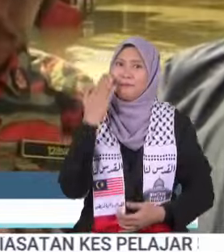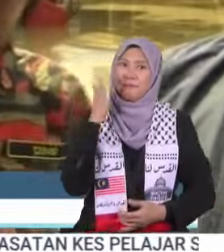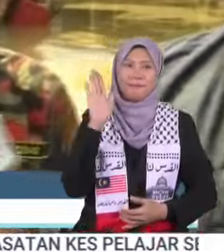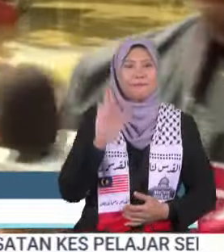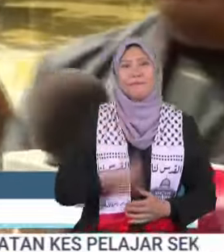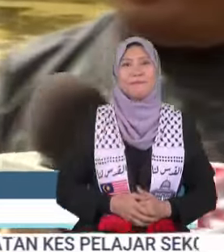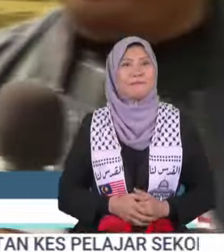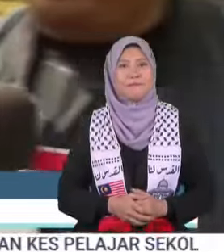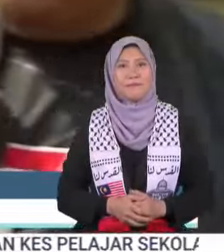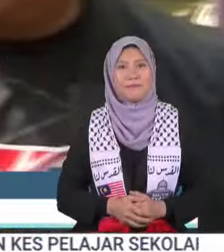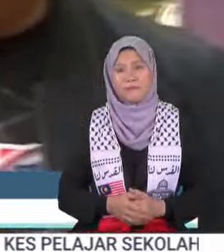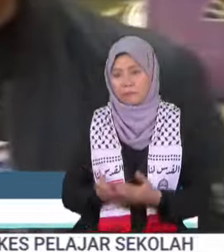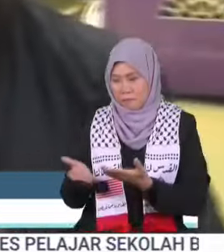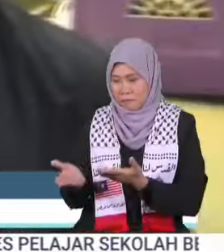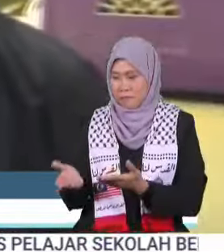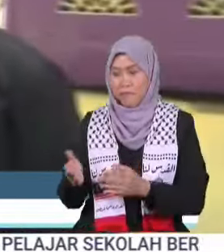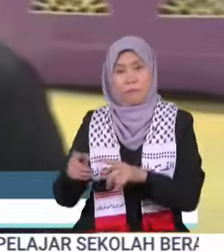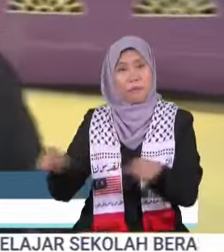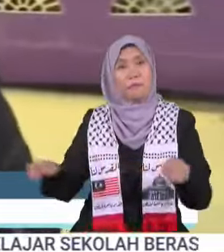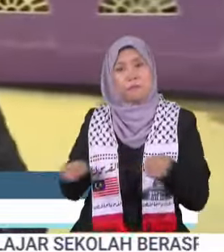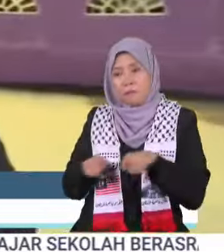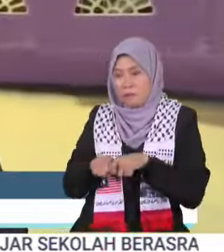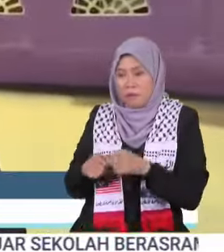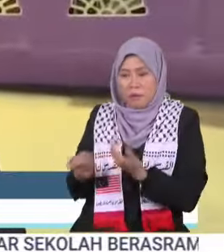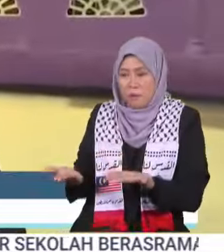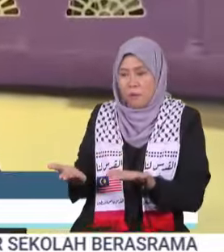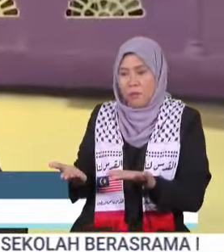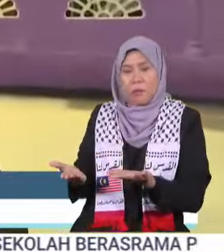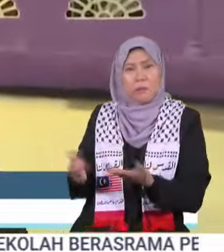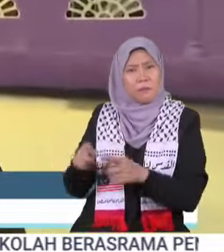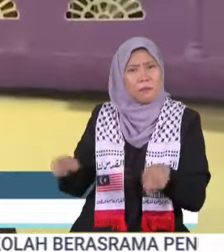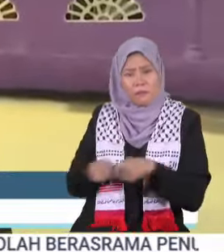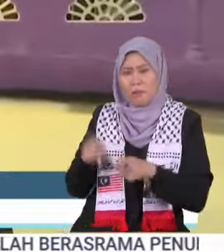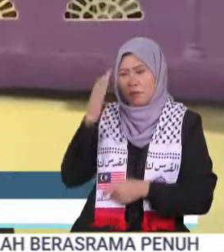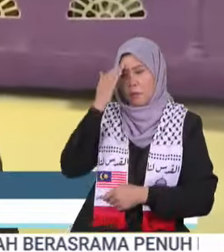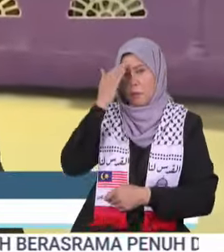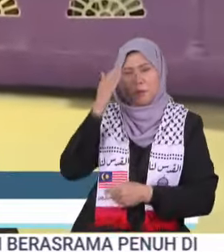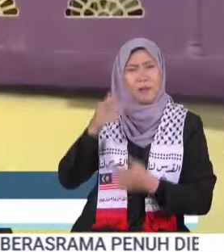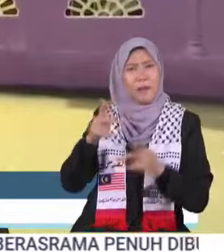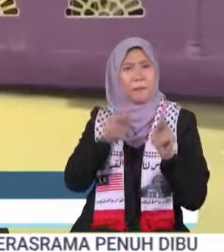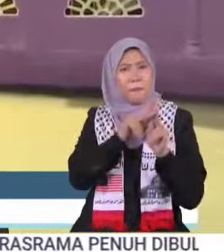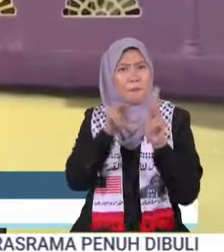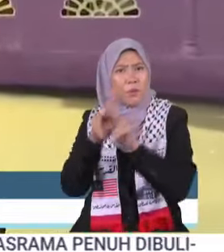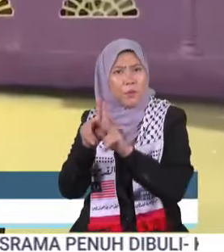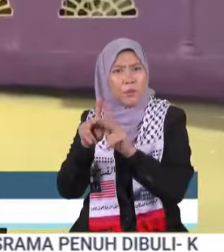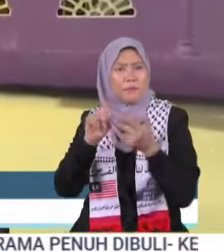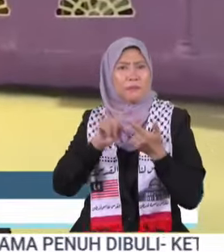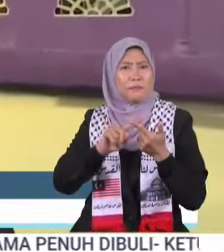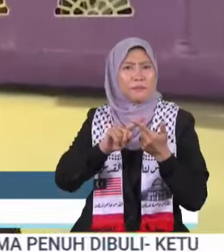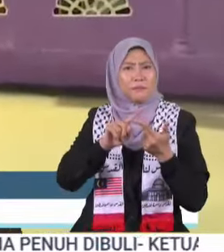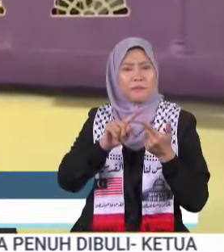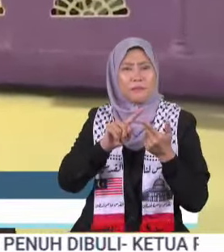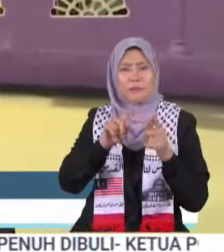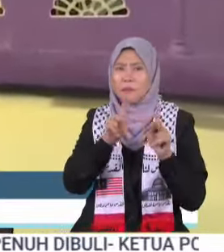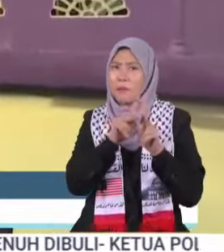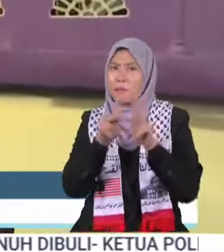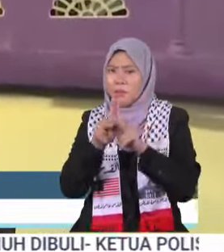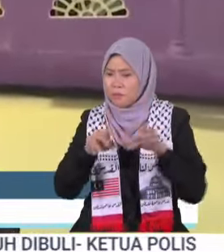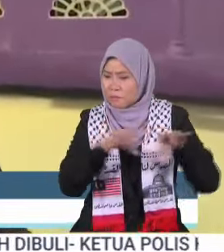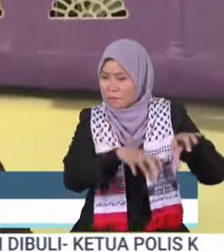ada Tuan mungkin dari segi lokasi tu lokasi hotpot tu macam kita tahu kampungit Kampung Jara antara yang